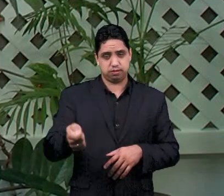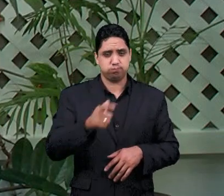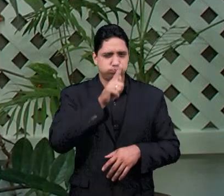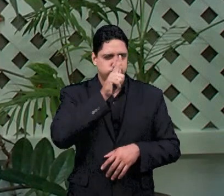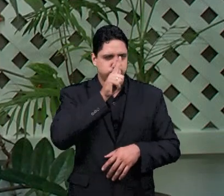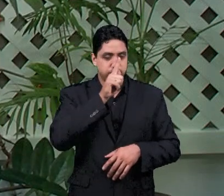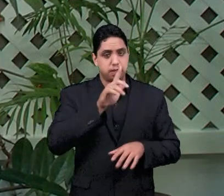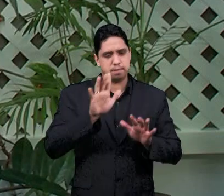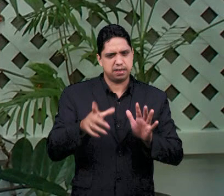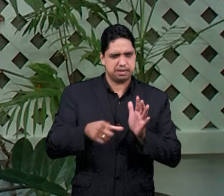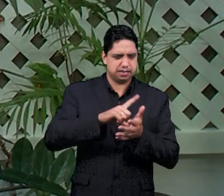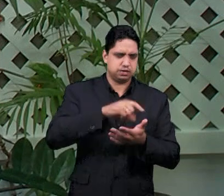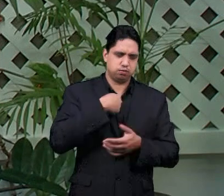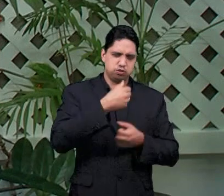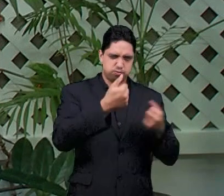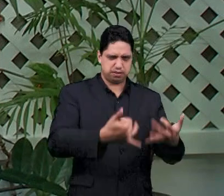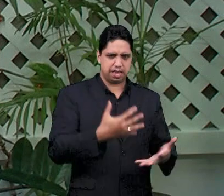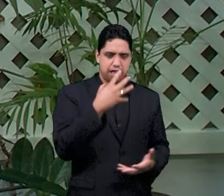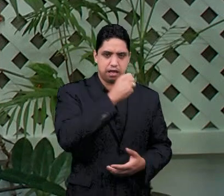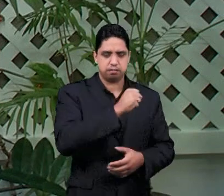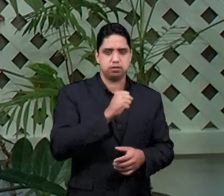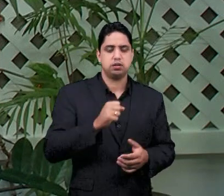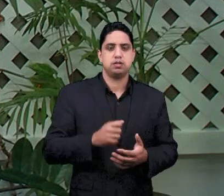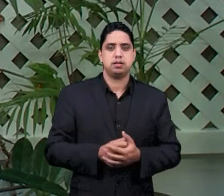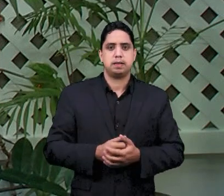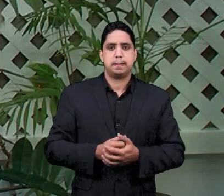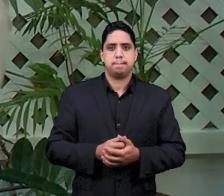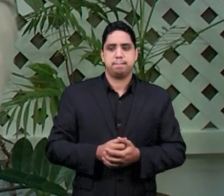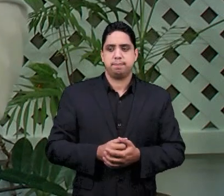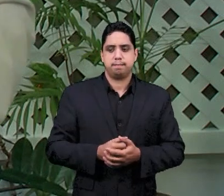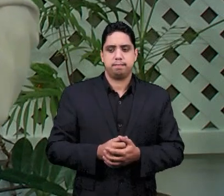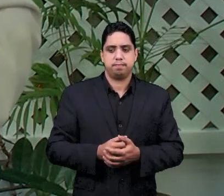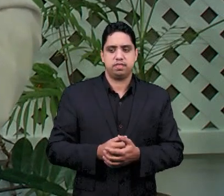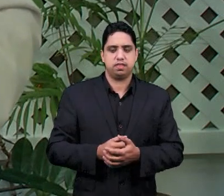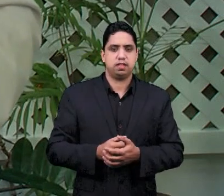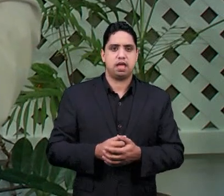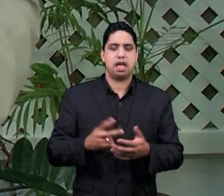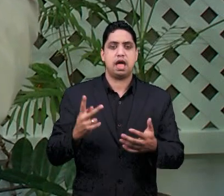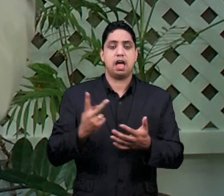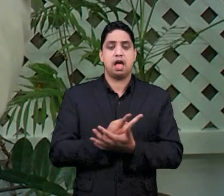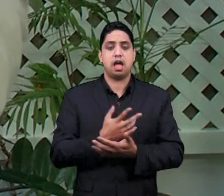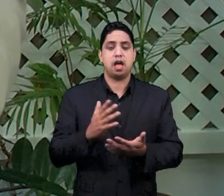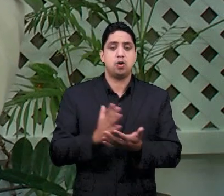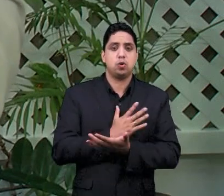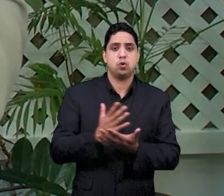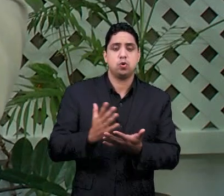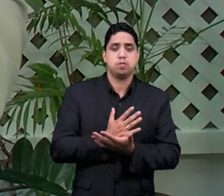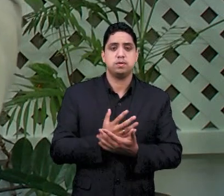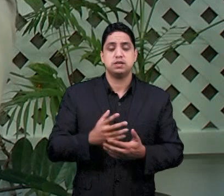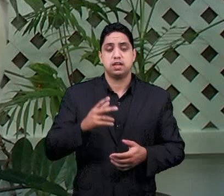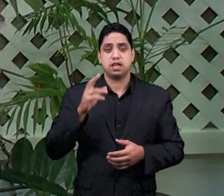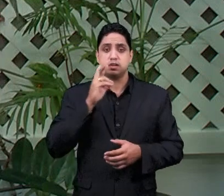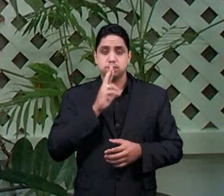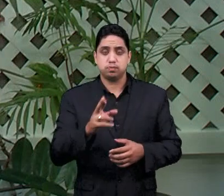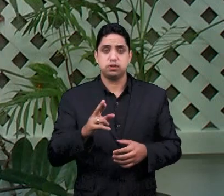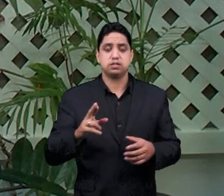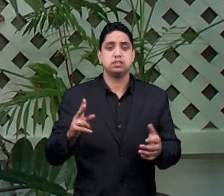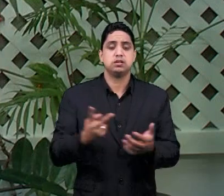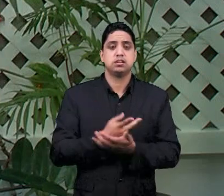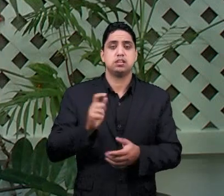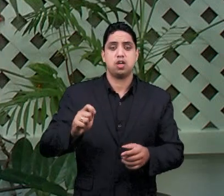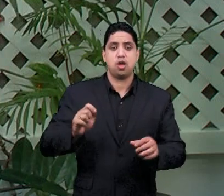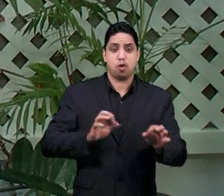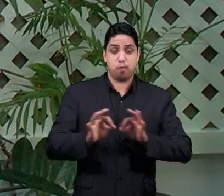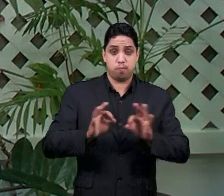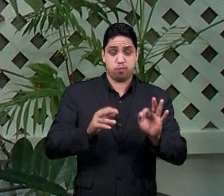pasteur Jusson, mais en disant, quelques réponses ont été données, disent. Dans le projet de